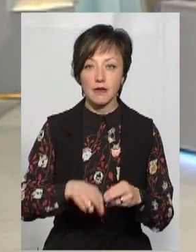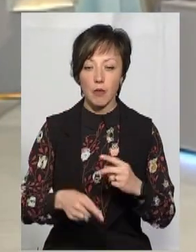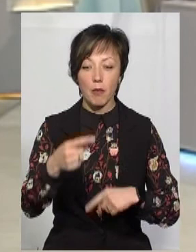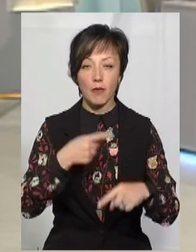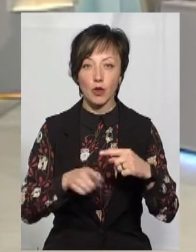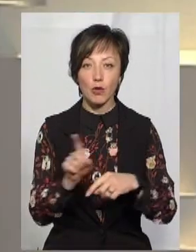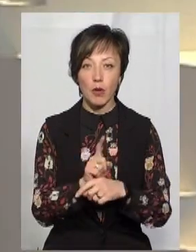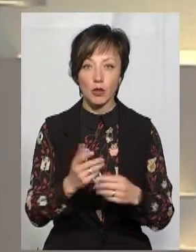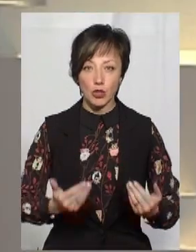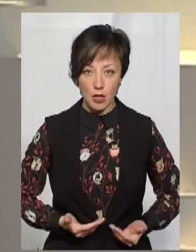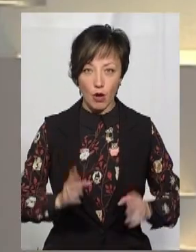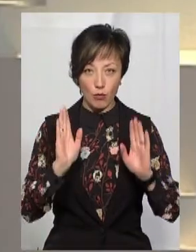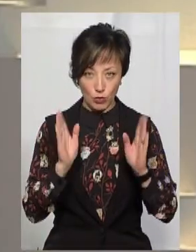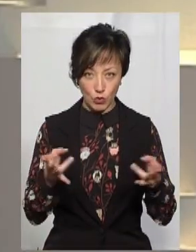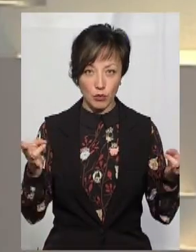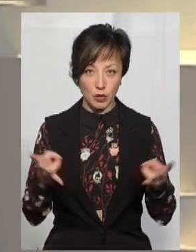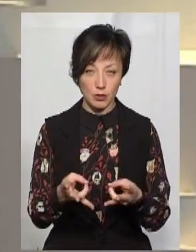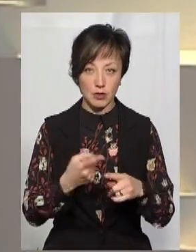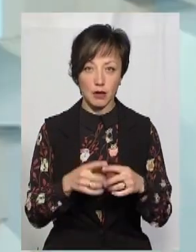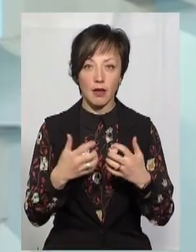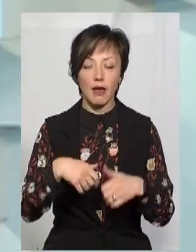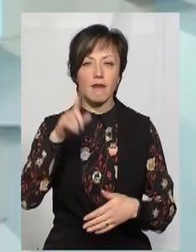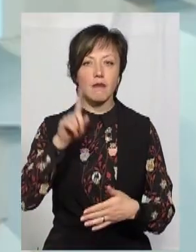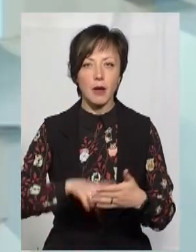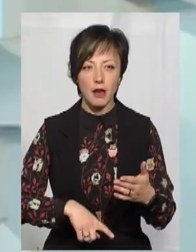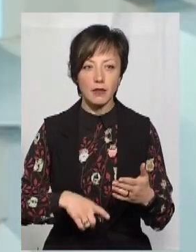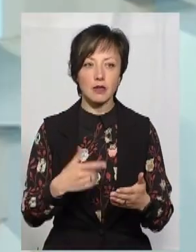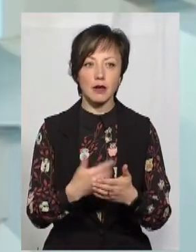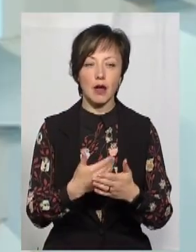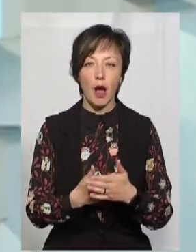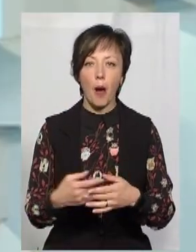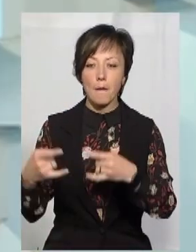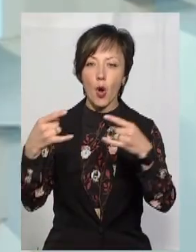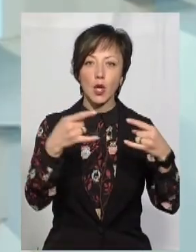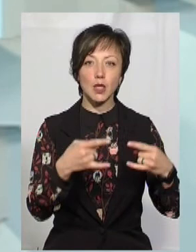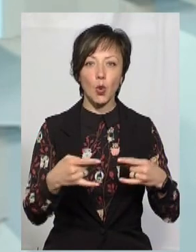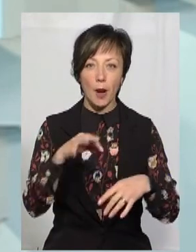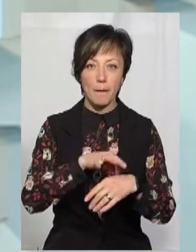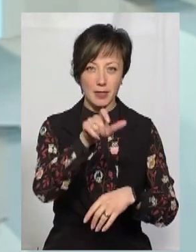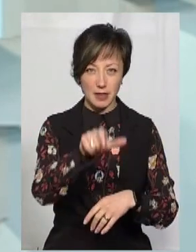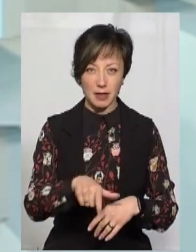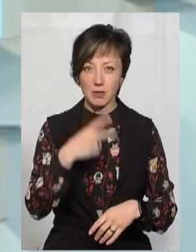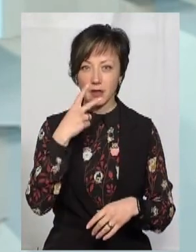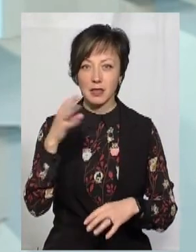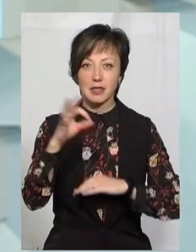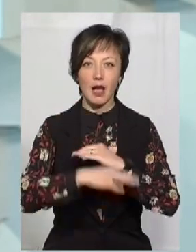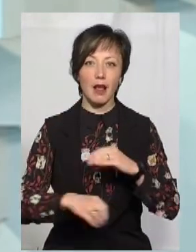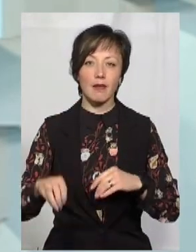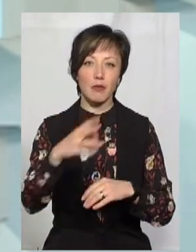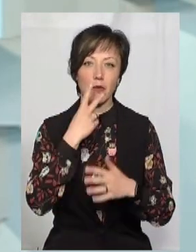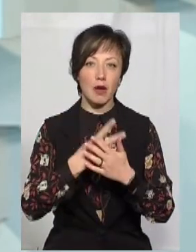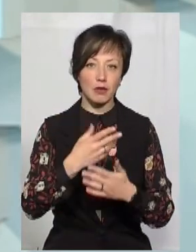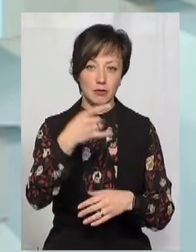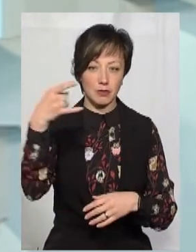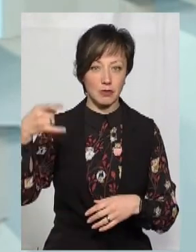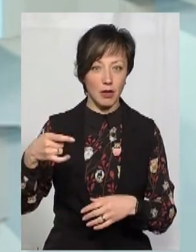повернемося до нормального життя, чи буде воно затребуване, це обладнання? Я впевнений, що, дивіться, монітор пацієнта, якщо ми подивимося якийсь західний фільм, західноєвропейський, ми